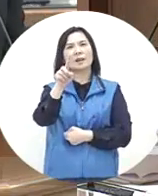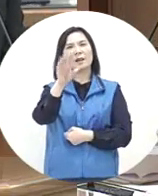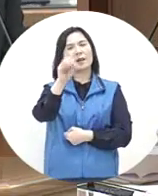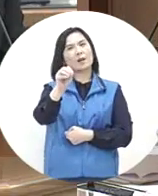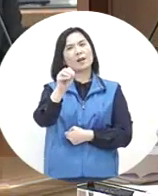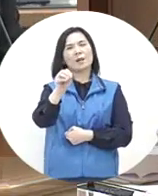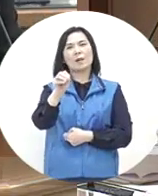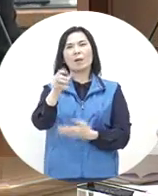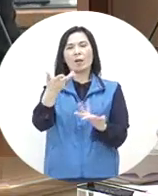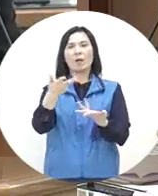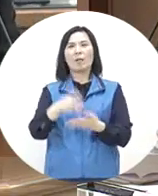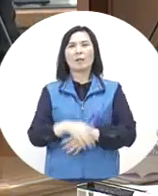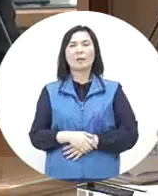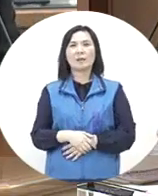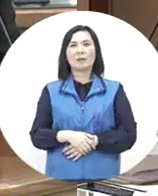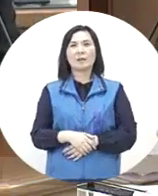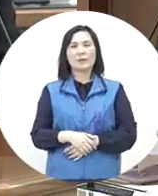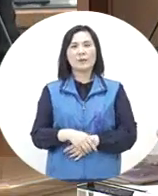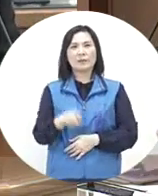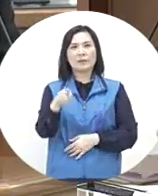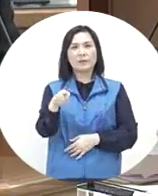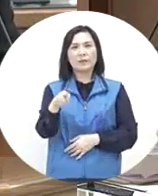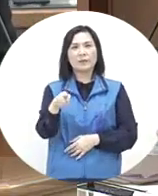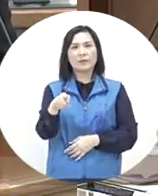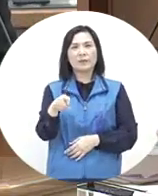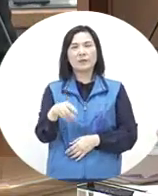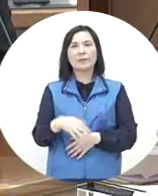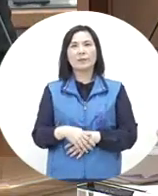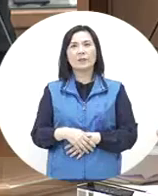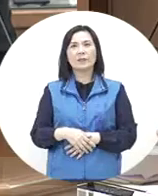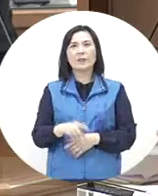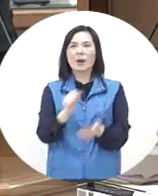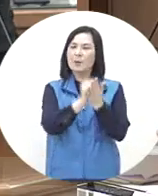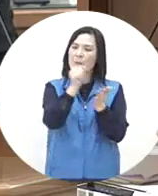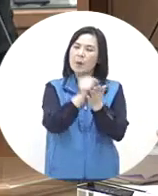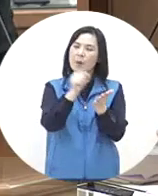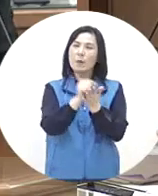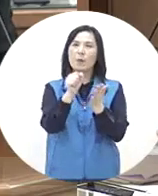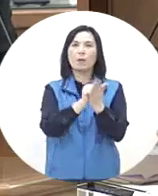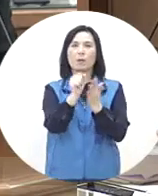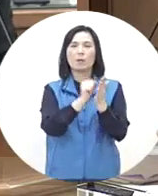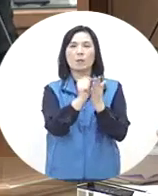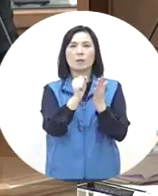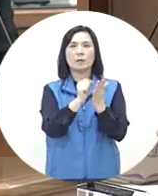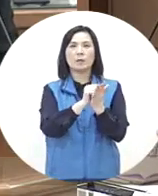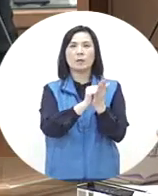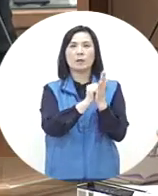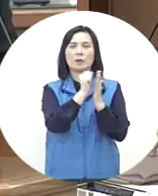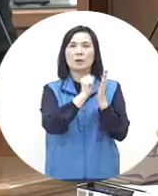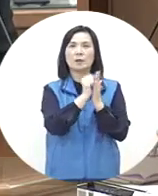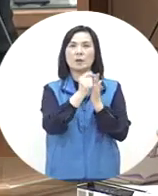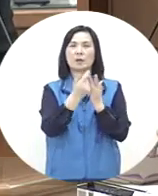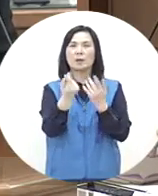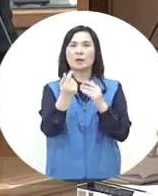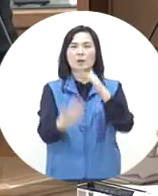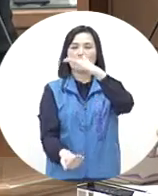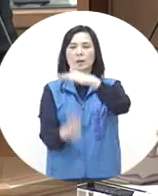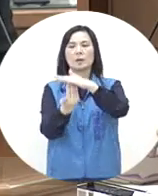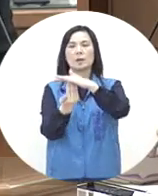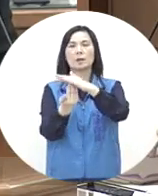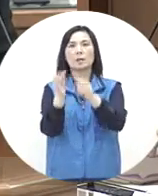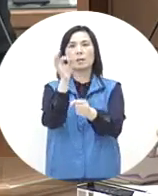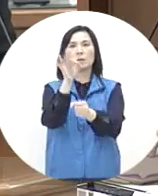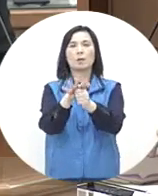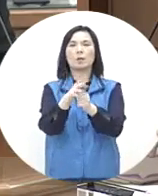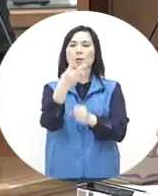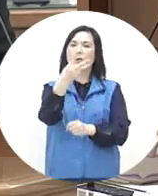咩啊？ 你安怎个？你就你安怎引？嘛是大概最高，我们也补助了